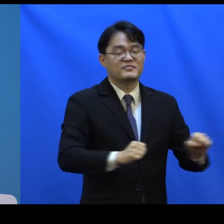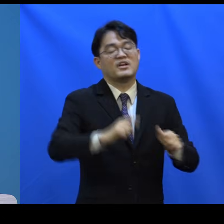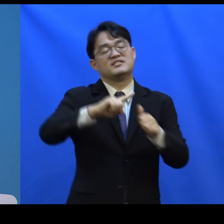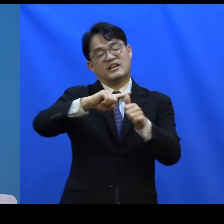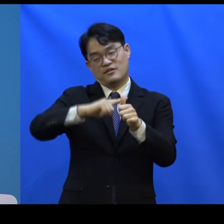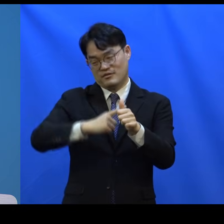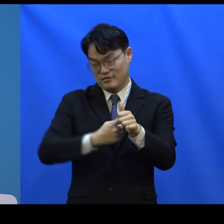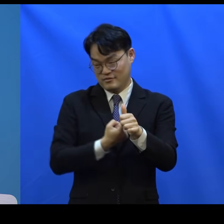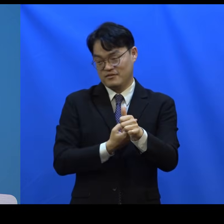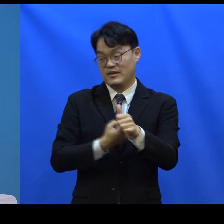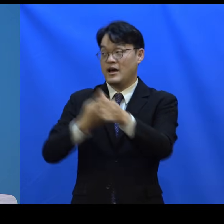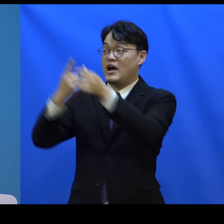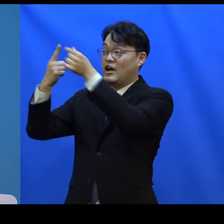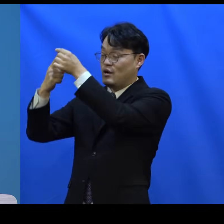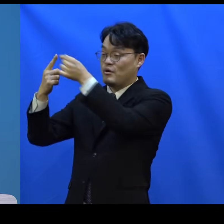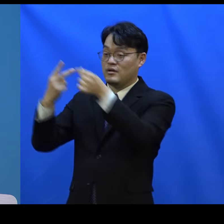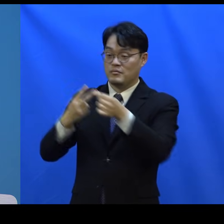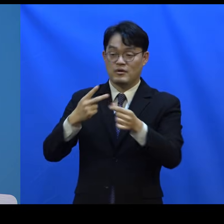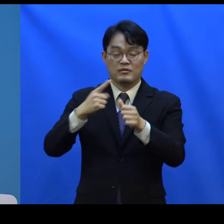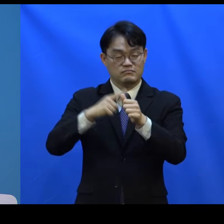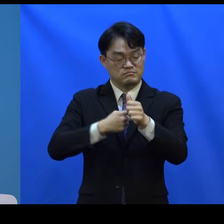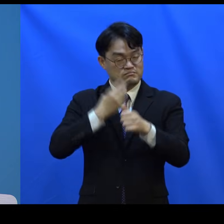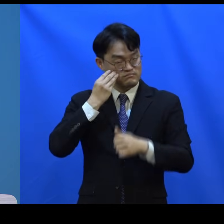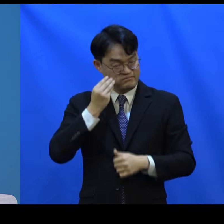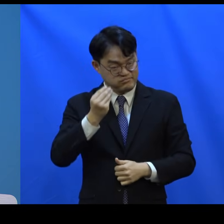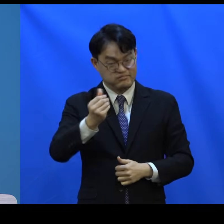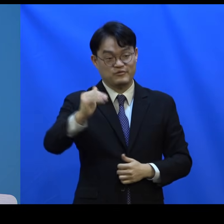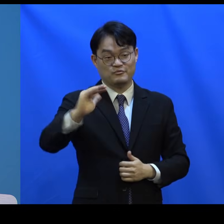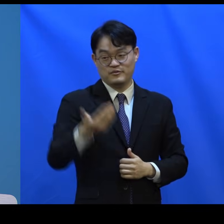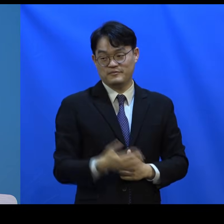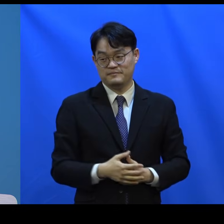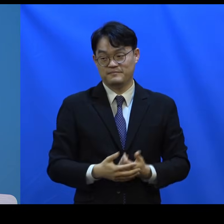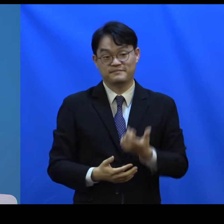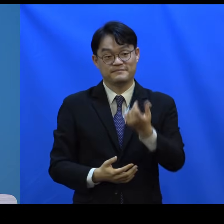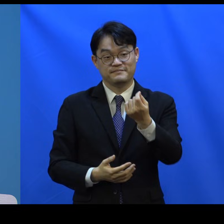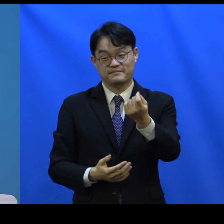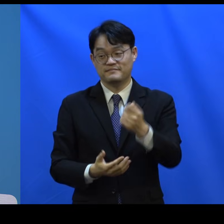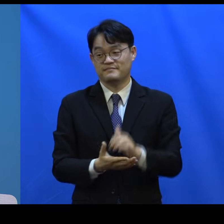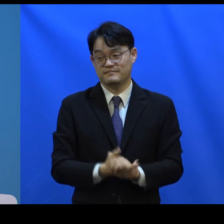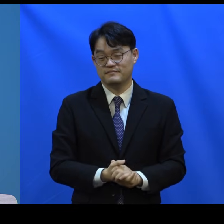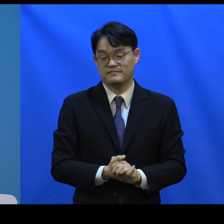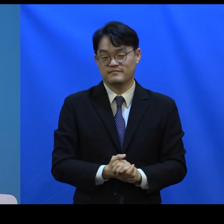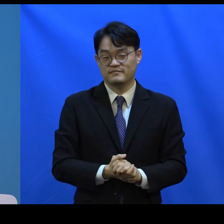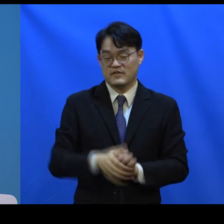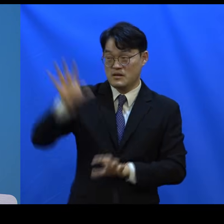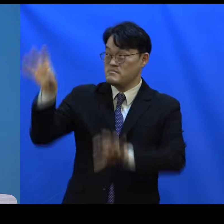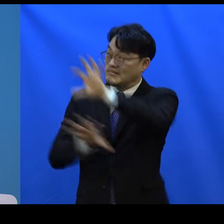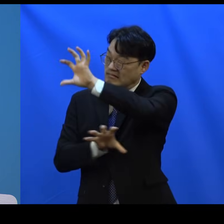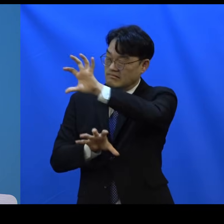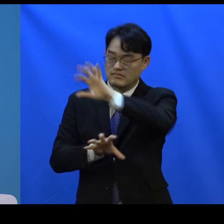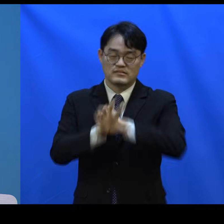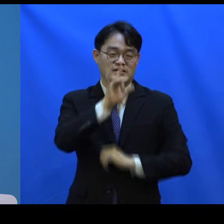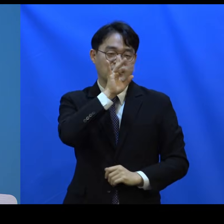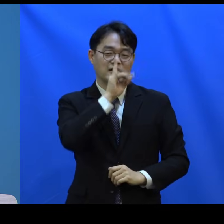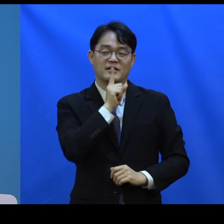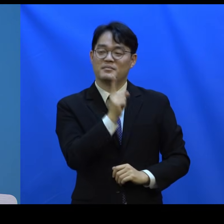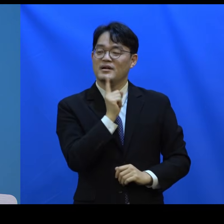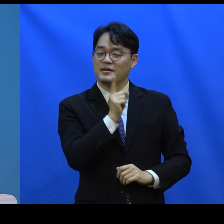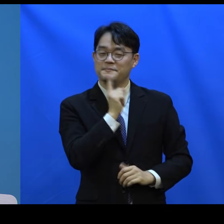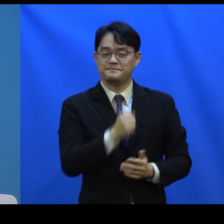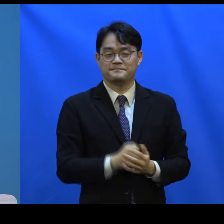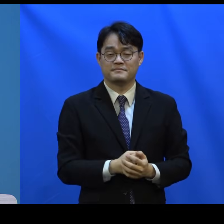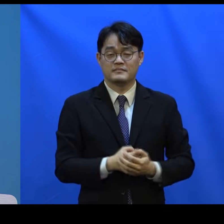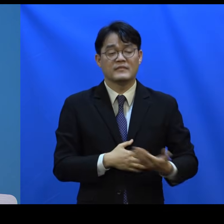주변을 돌듯이 말이죠. 그 사랑을 중심으로 돌아가야 된다. 다른 게 먼저 앞에 오면 안 된다는 거예요. 자, 여러분, 말씀을